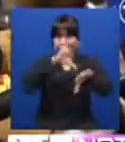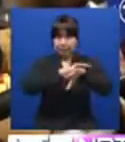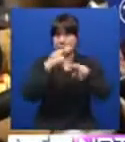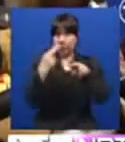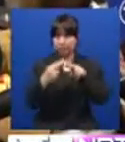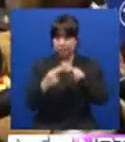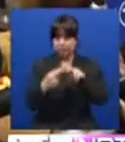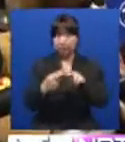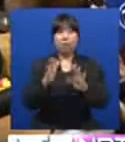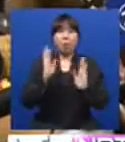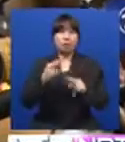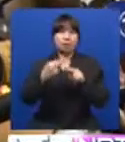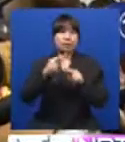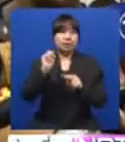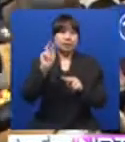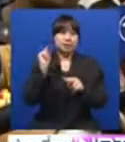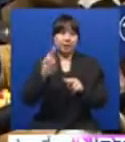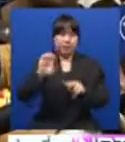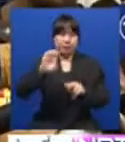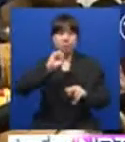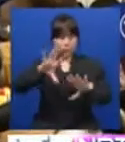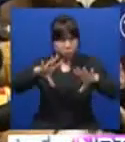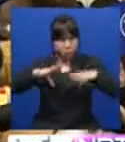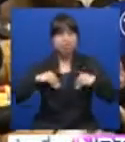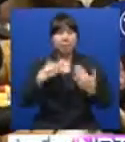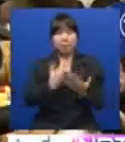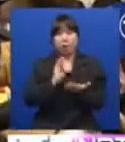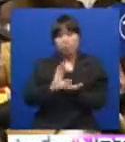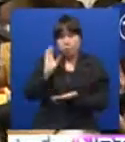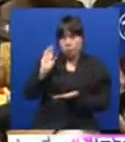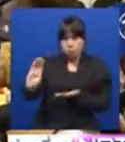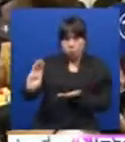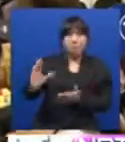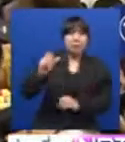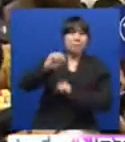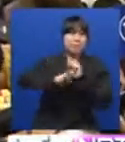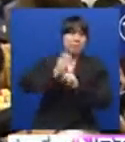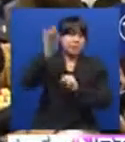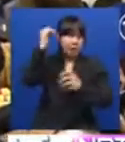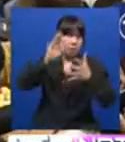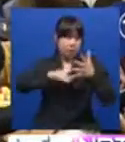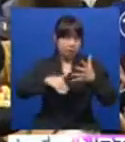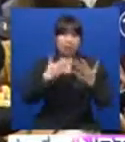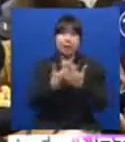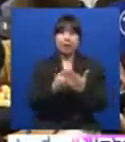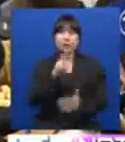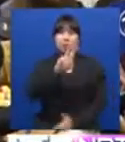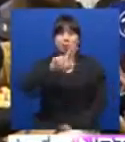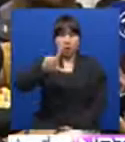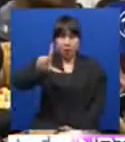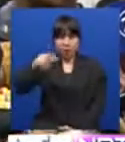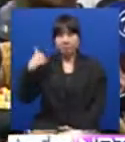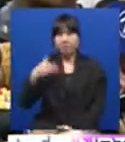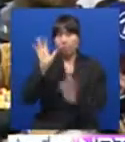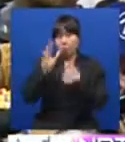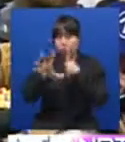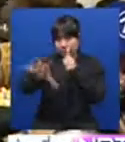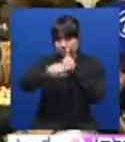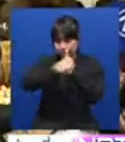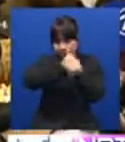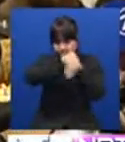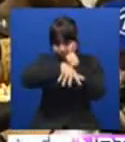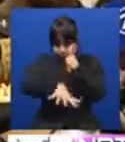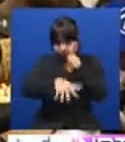นายนทียอมรับว่าร่วมลงทุนกับยูฟันตั้งแต่ปลายปีที่แล้วกว่า 2ล้านบาทมีลูกข่ายกว่า 50คน